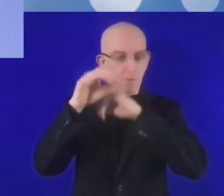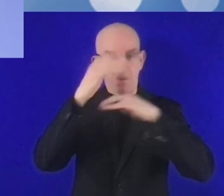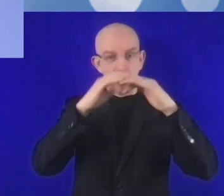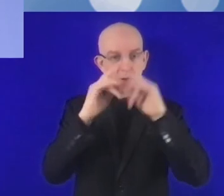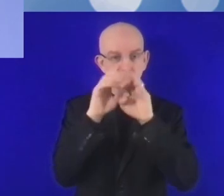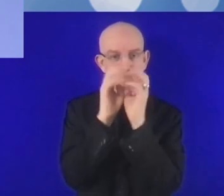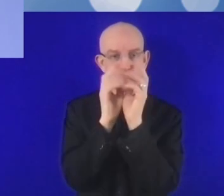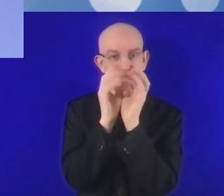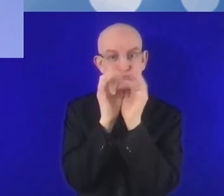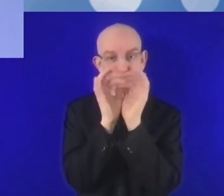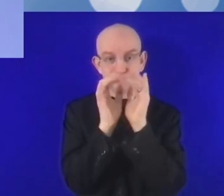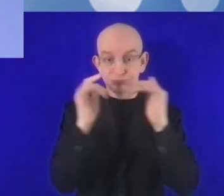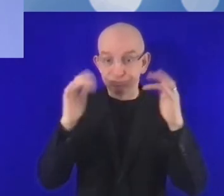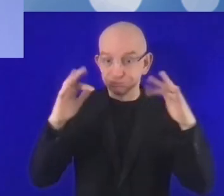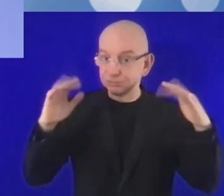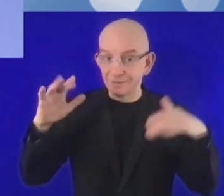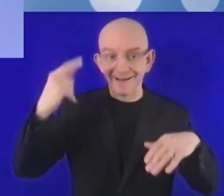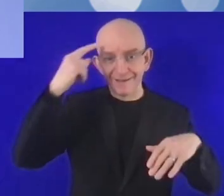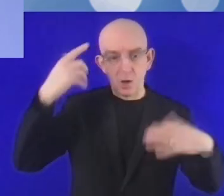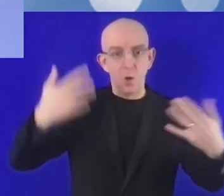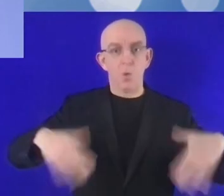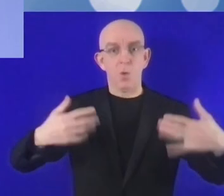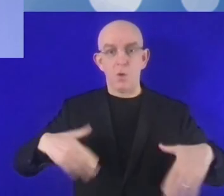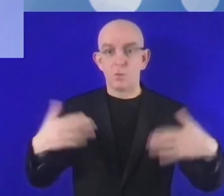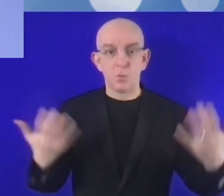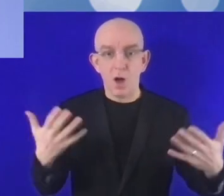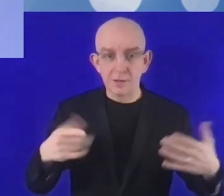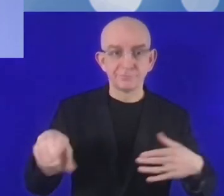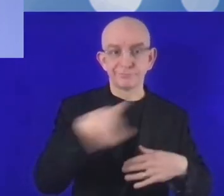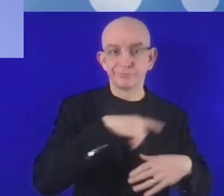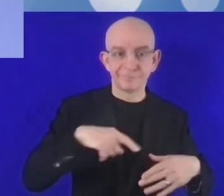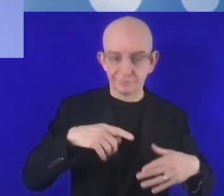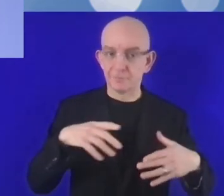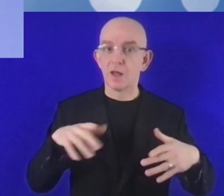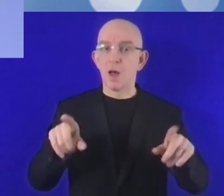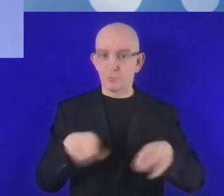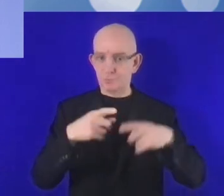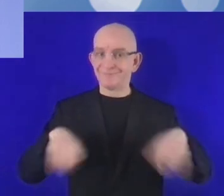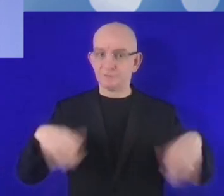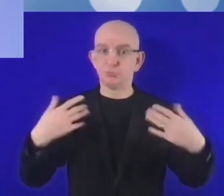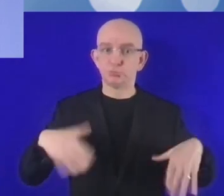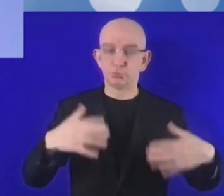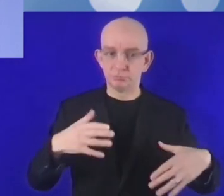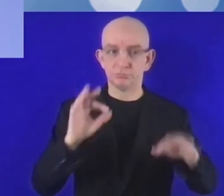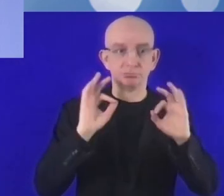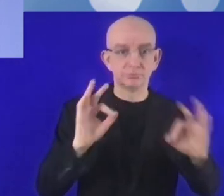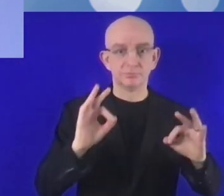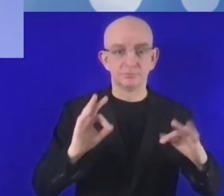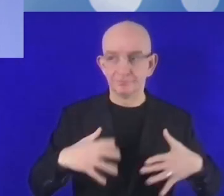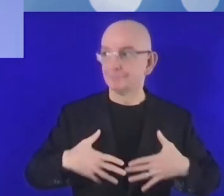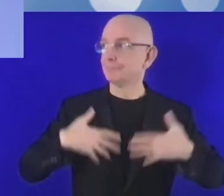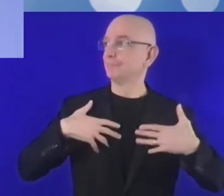的。最好越好的音乐和质量，更多的可以了解，可以改变我们